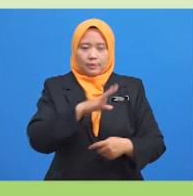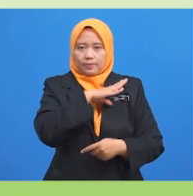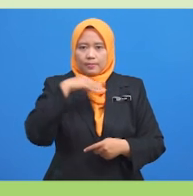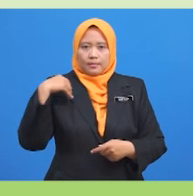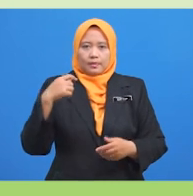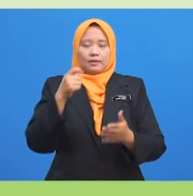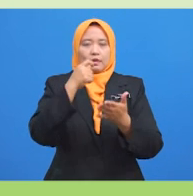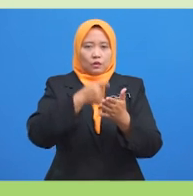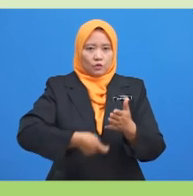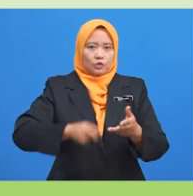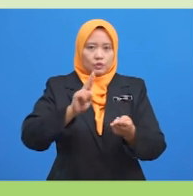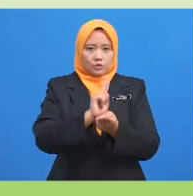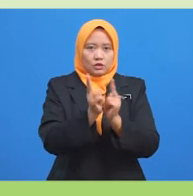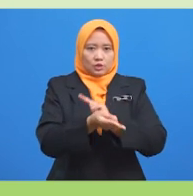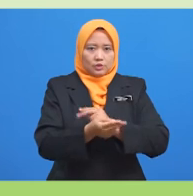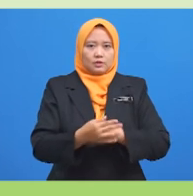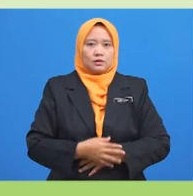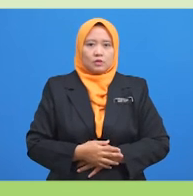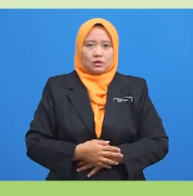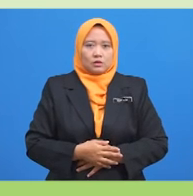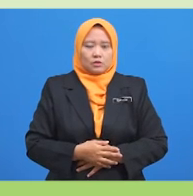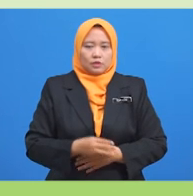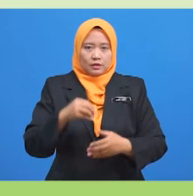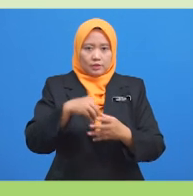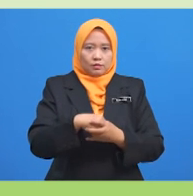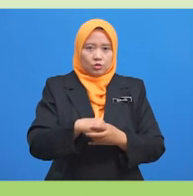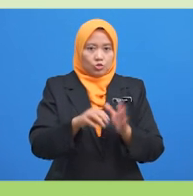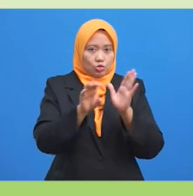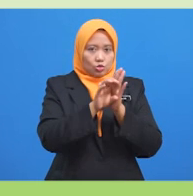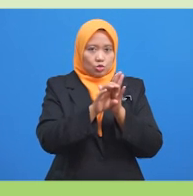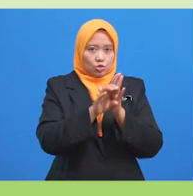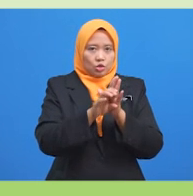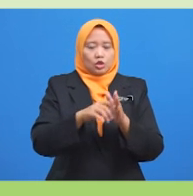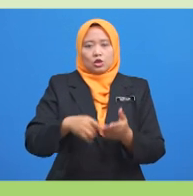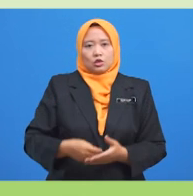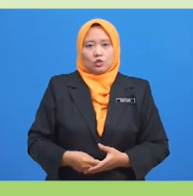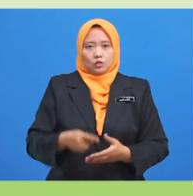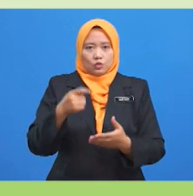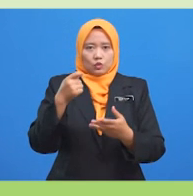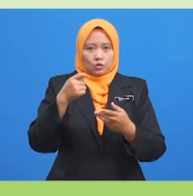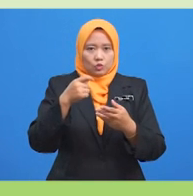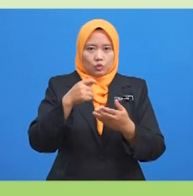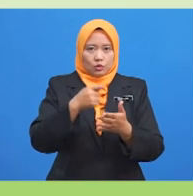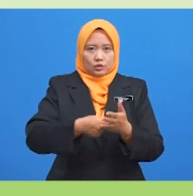Dalam contoh ini, kos tetap bernilai RM100 dan kos berubah ialah